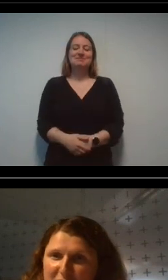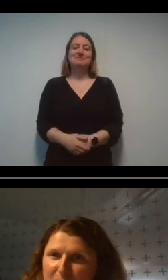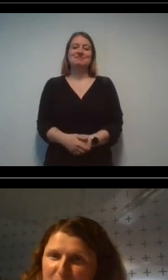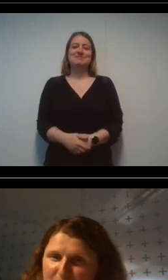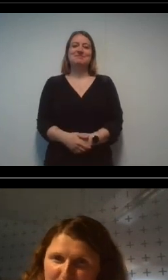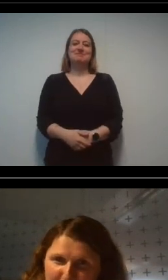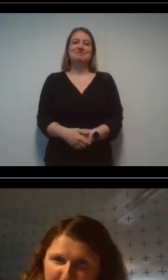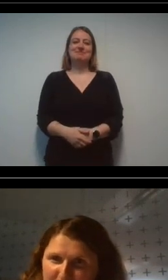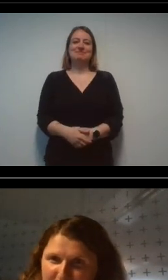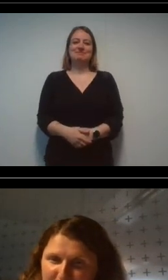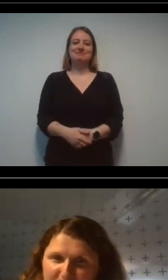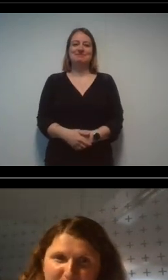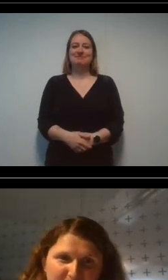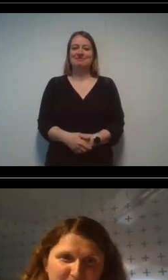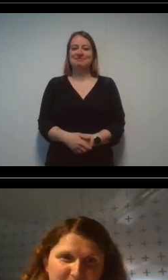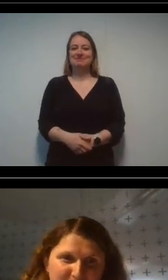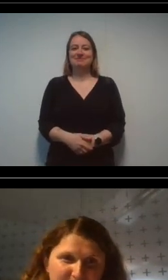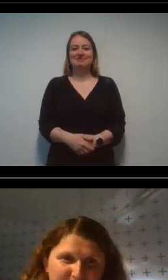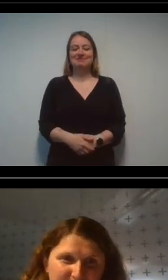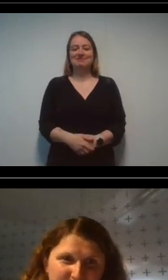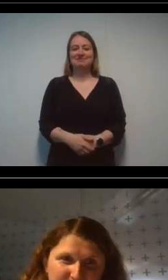sondage.